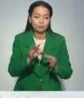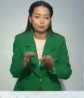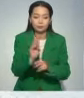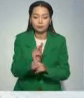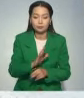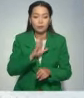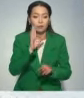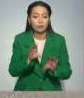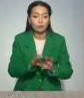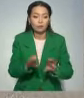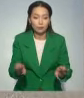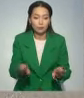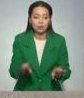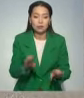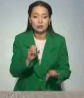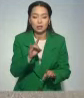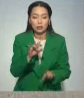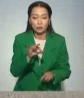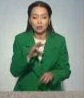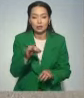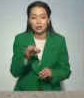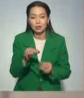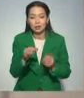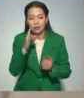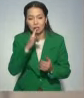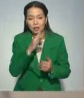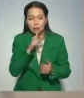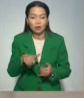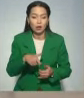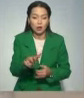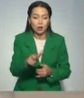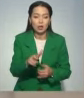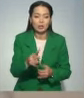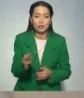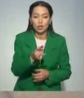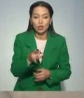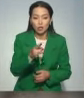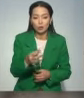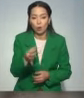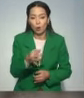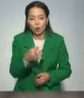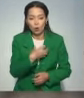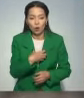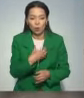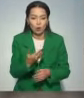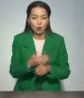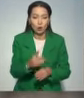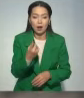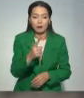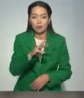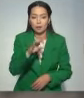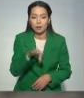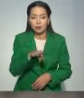водопроводы в поселках караколь иголек и Казахстан А на ремонт автодорог областного и республиканского значения выделено более 1